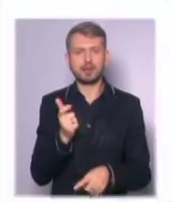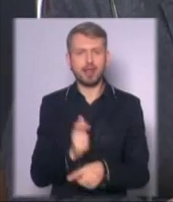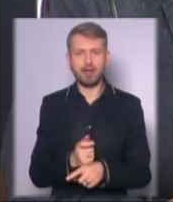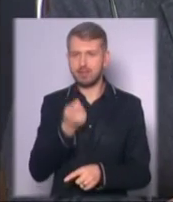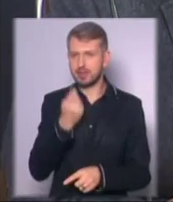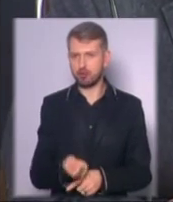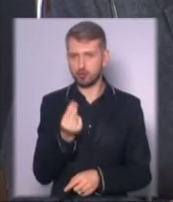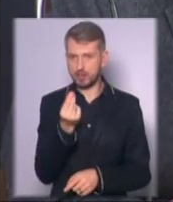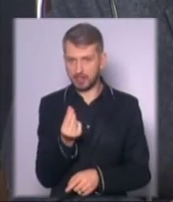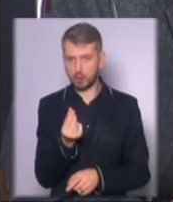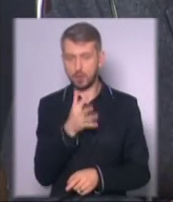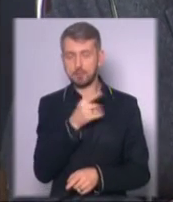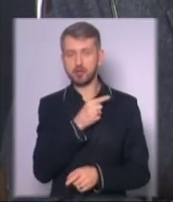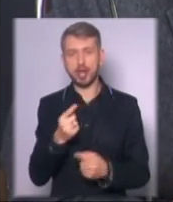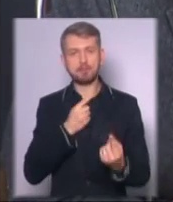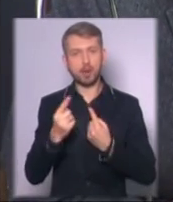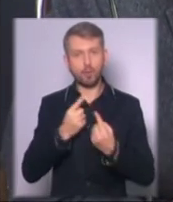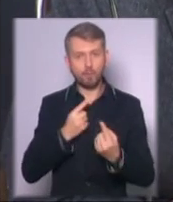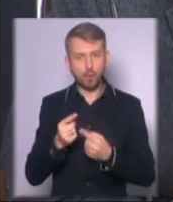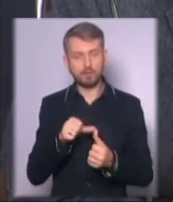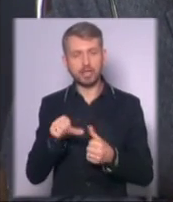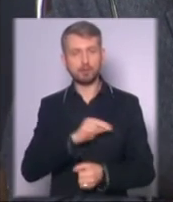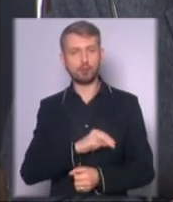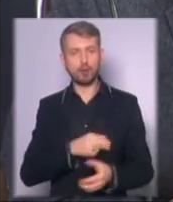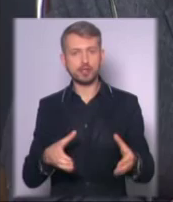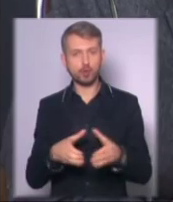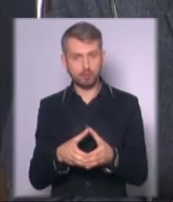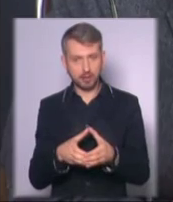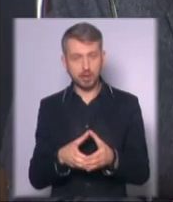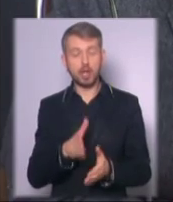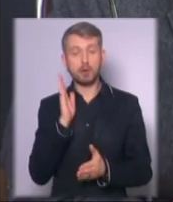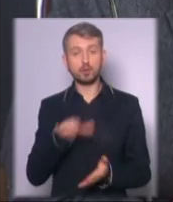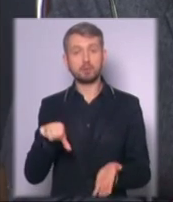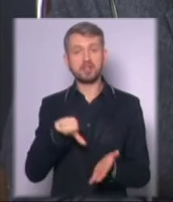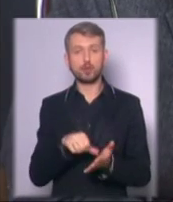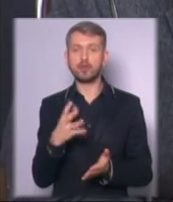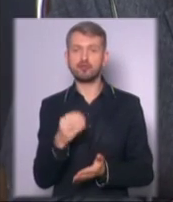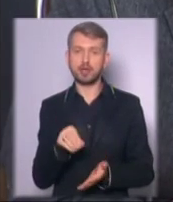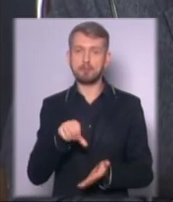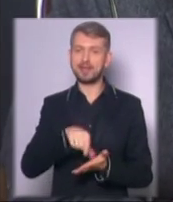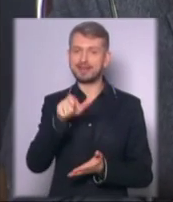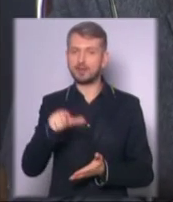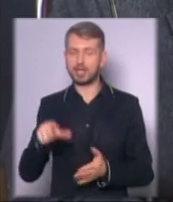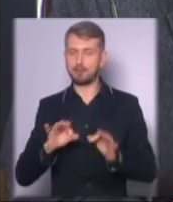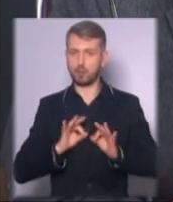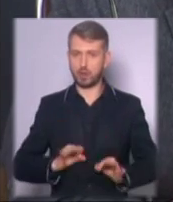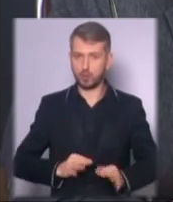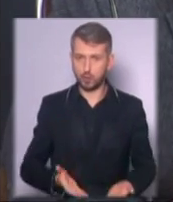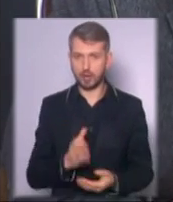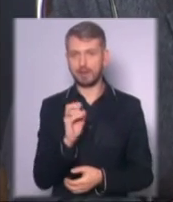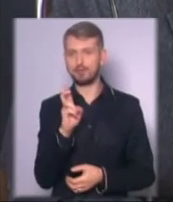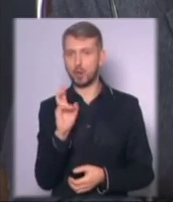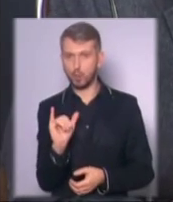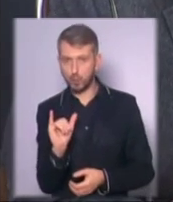ціну. Під час переговорів, крім робочої групи комітету, будуть присутні ще представники прокуратури,